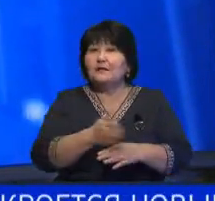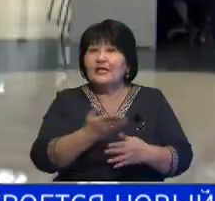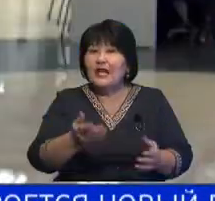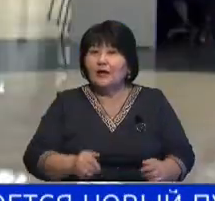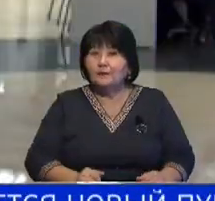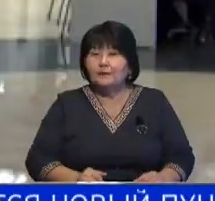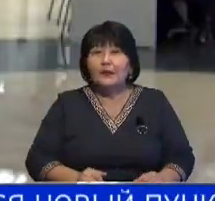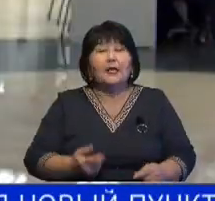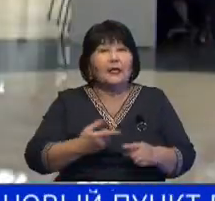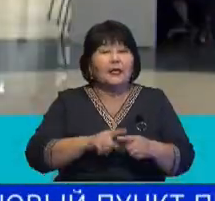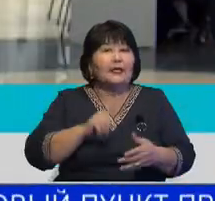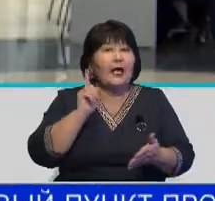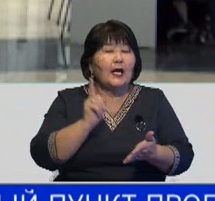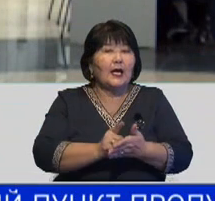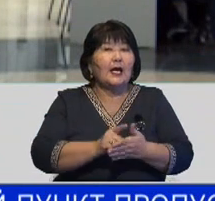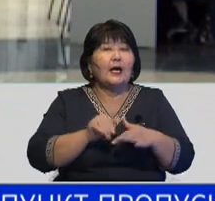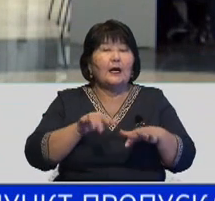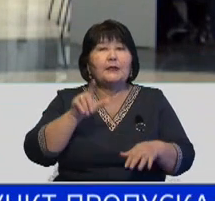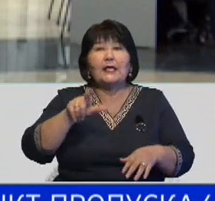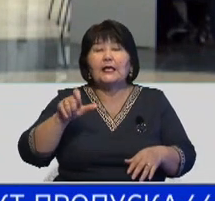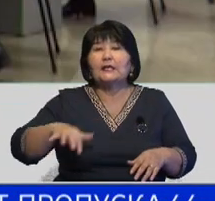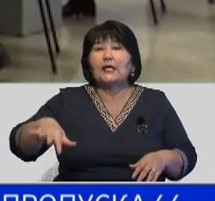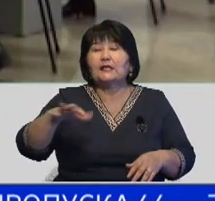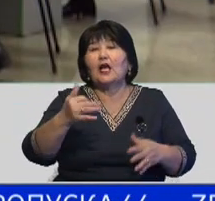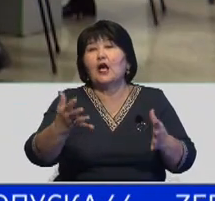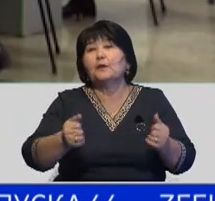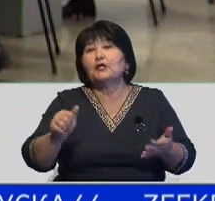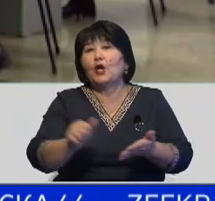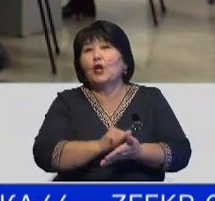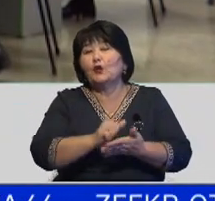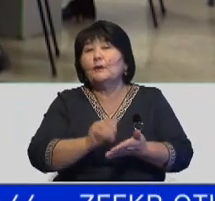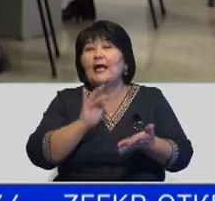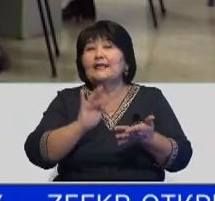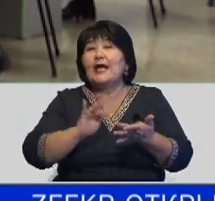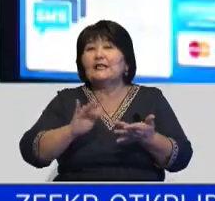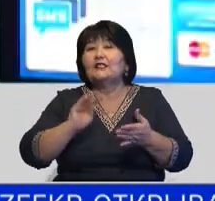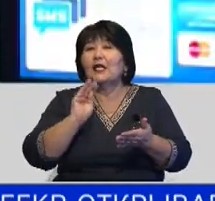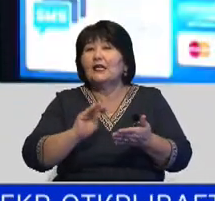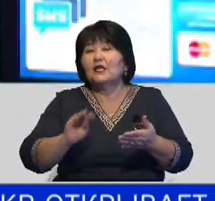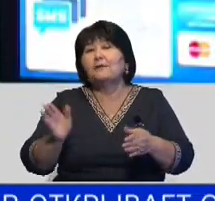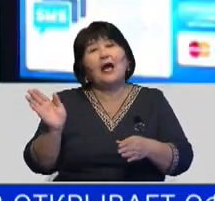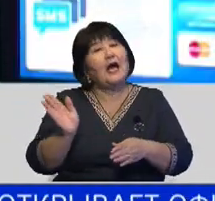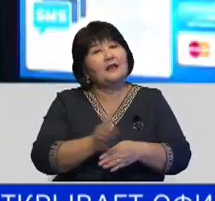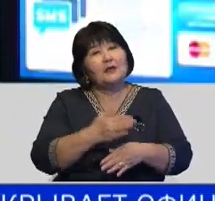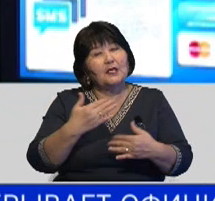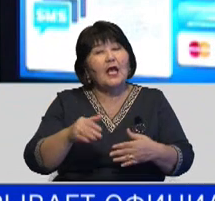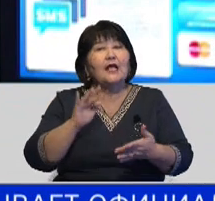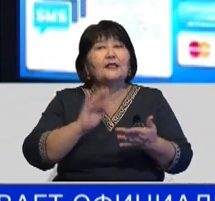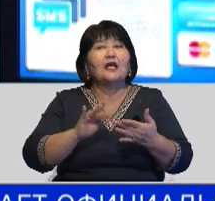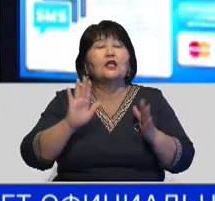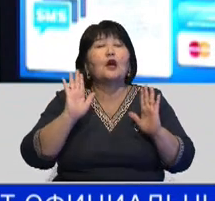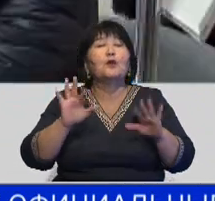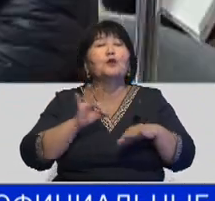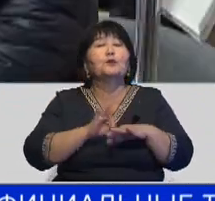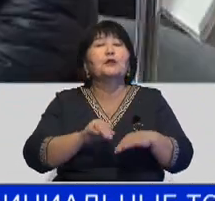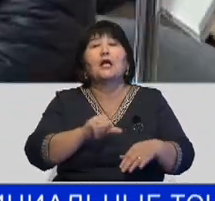отменена Итак обязательно прохождение гражданами страны при получении документов дактилоскопической регистрации отменяется дактилоскопия будет